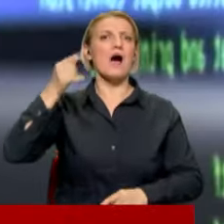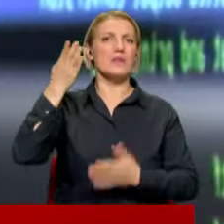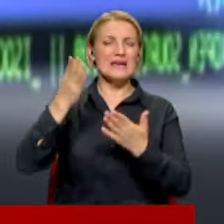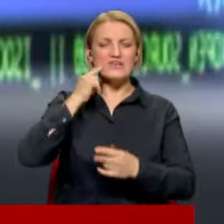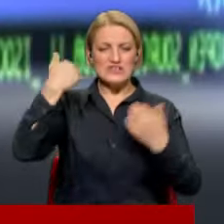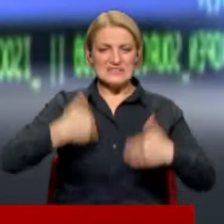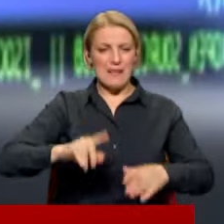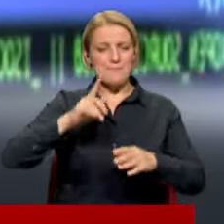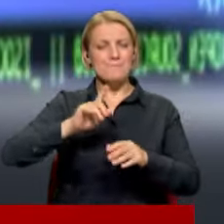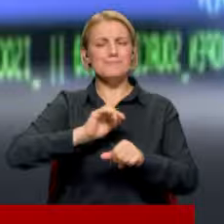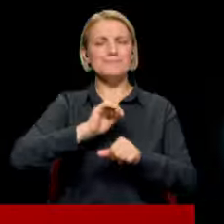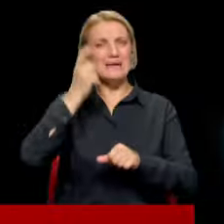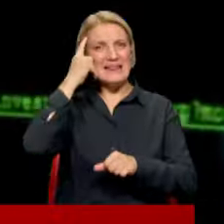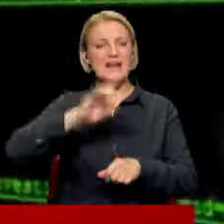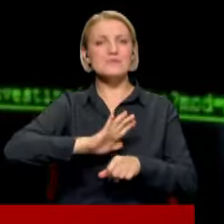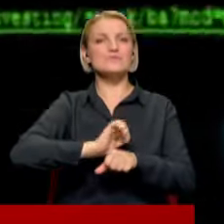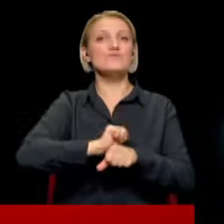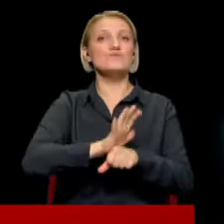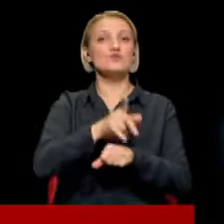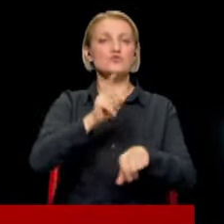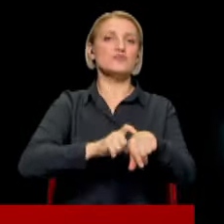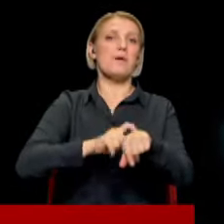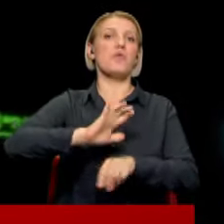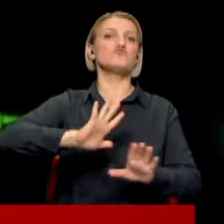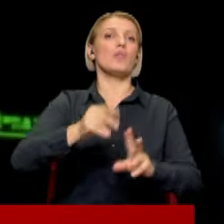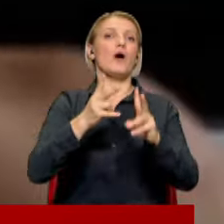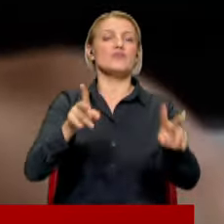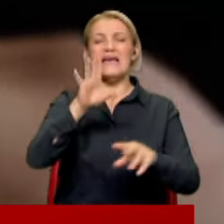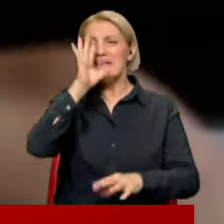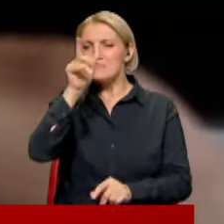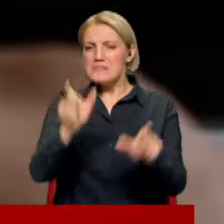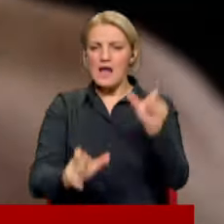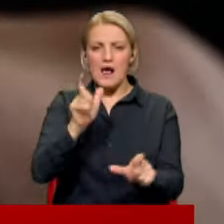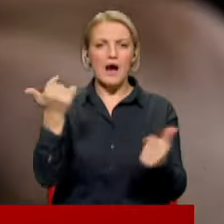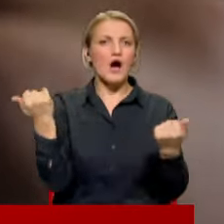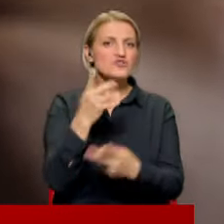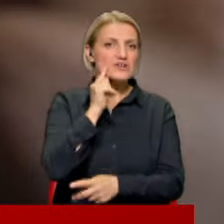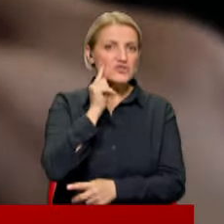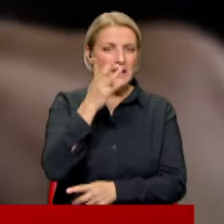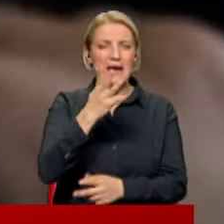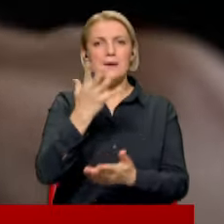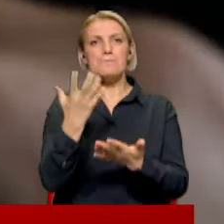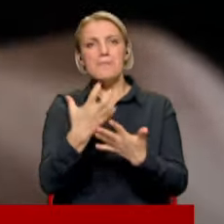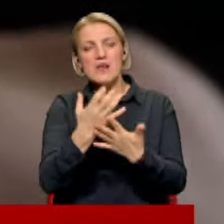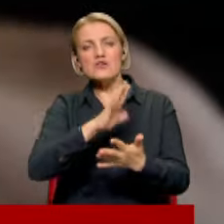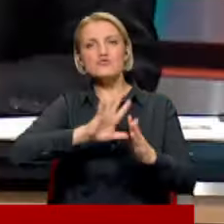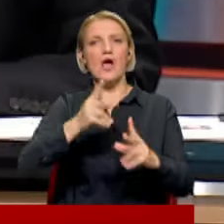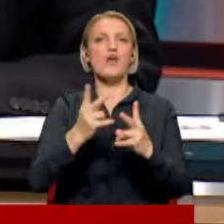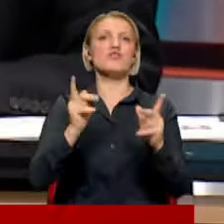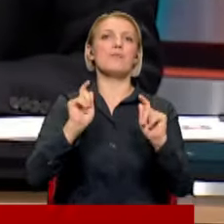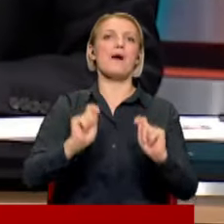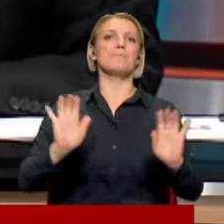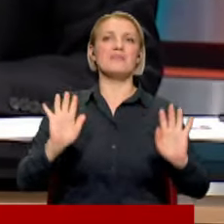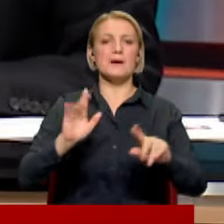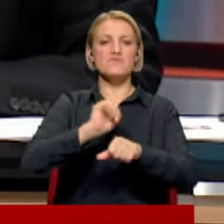kişisel verilerin pandemi döneminde sağlık sisteminden çalındığını açıklamıştı kimler kaç kişinin hangi verilerini çaldığı açıklama yapmadı